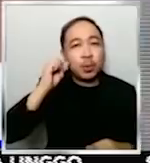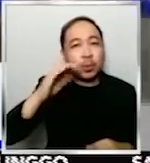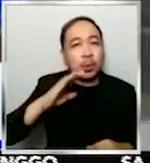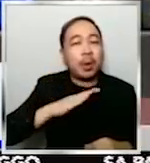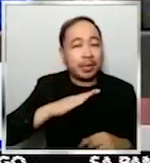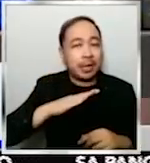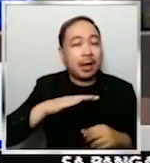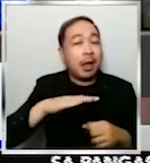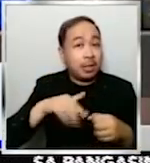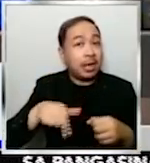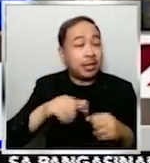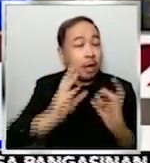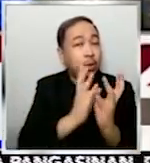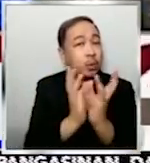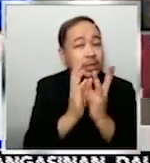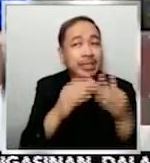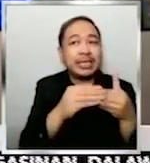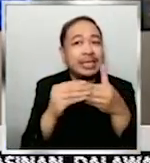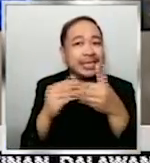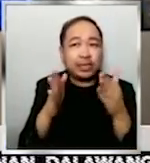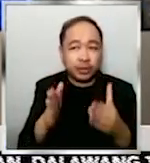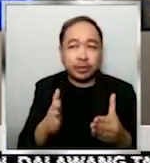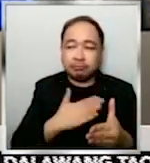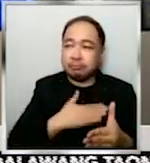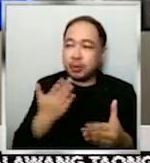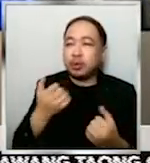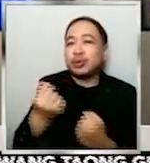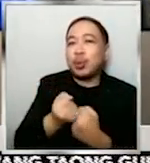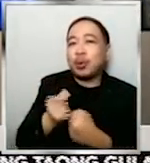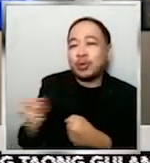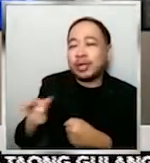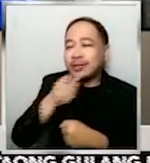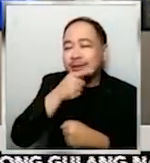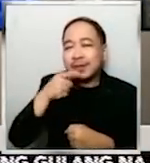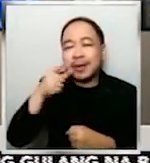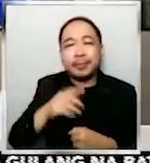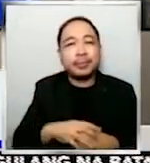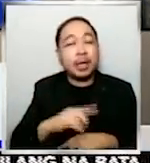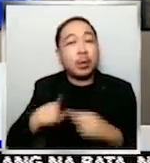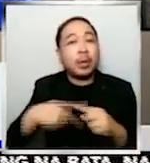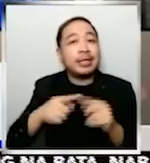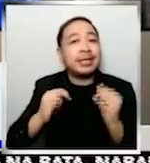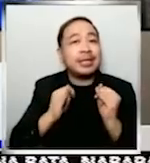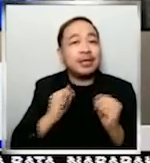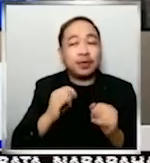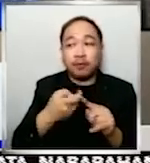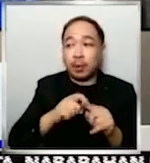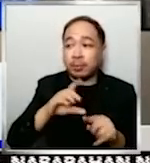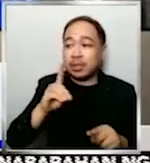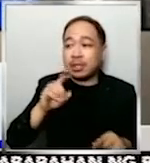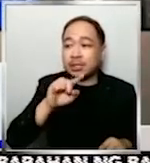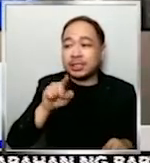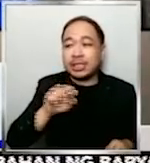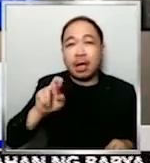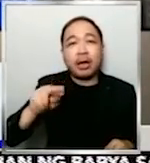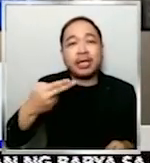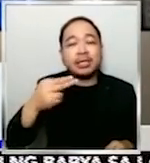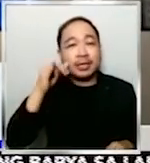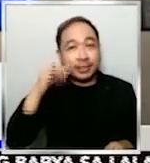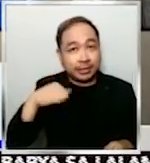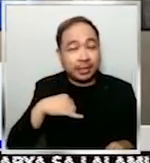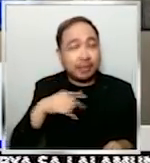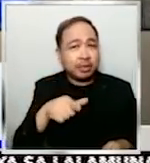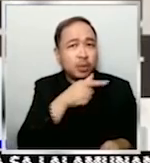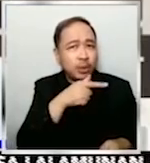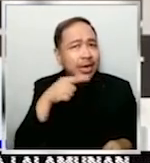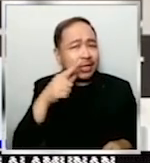Robredo. Maraming salamat. Sa panayam ng DZRH kahapon, sinabi ni Robredo na higit sa pagsasapubliko ng